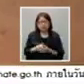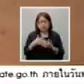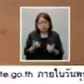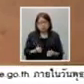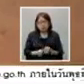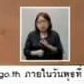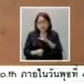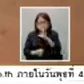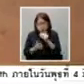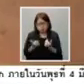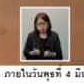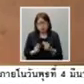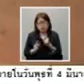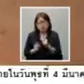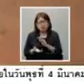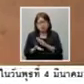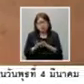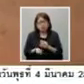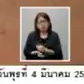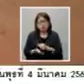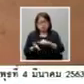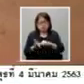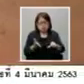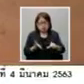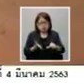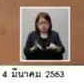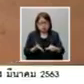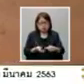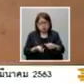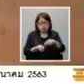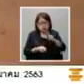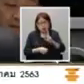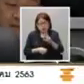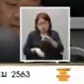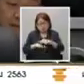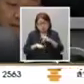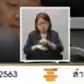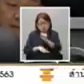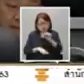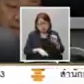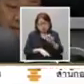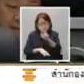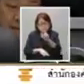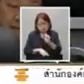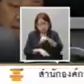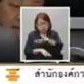ำนี้ผมขอให้ท่านเสรีถอนเถอะครับเพื่อเกียรติและศักดิ์ศรีของสภาผู้แทนราษฎรเรา